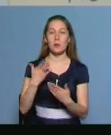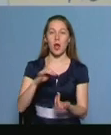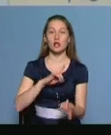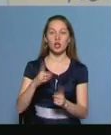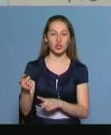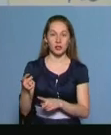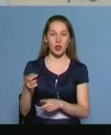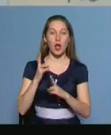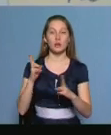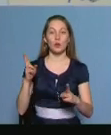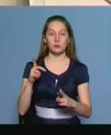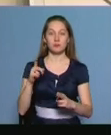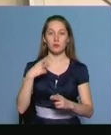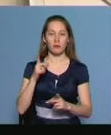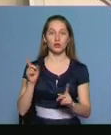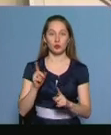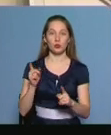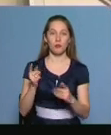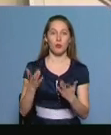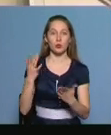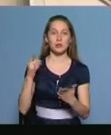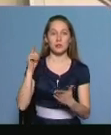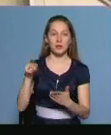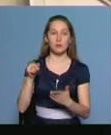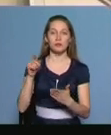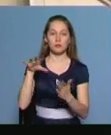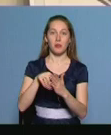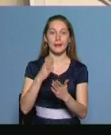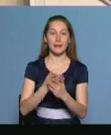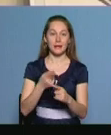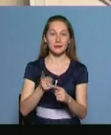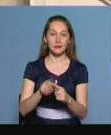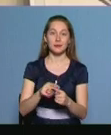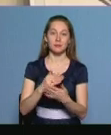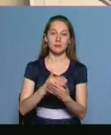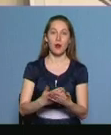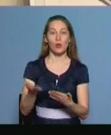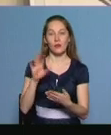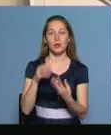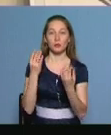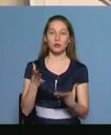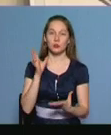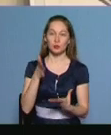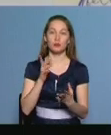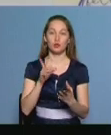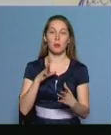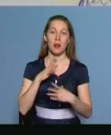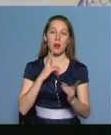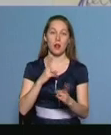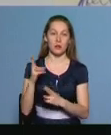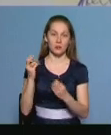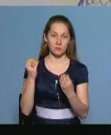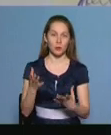Кто-то из зрителей говорит, что раз там уже этот сценарий присутствует, то давайте просто его приведем в нормальное русло,